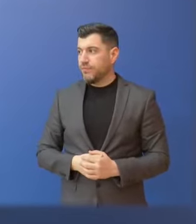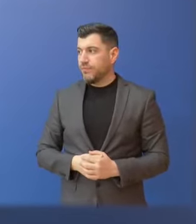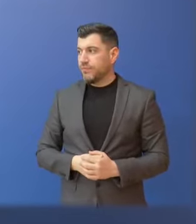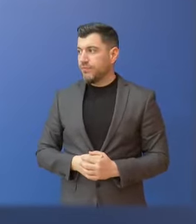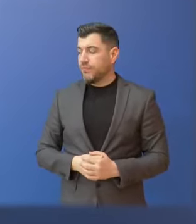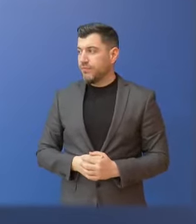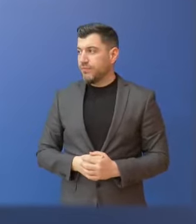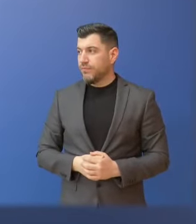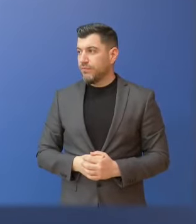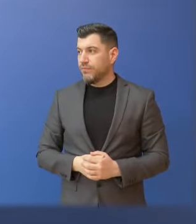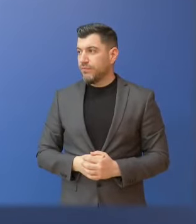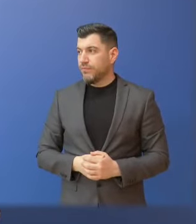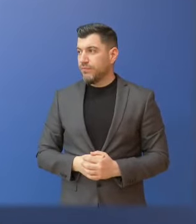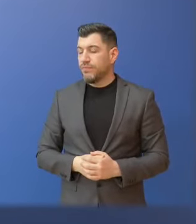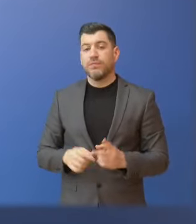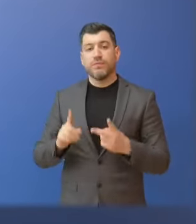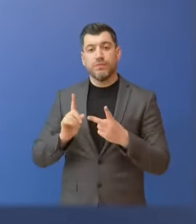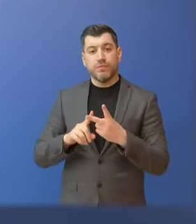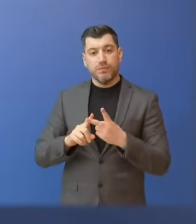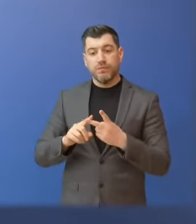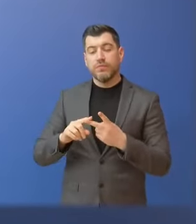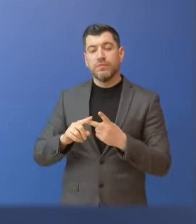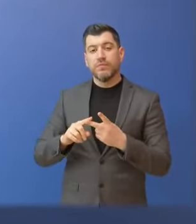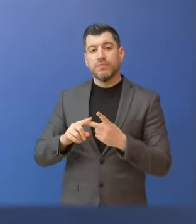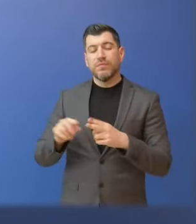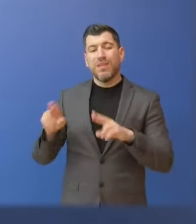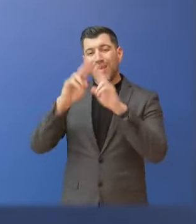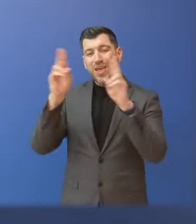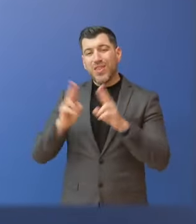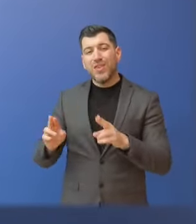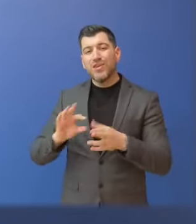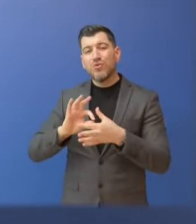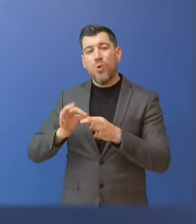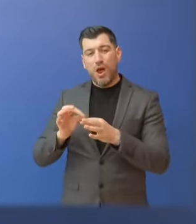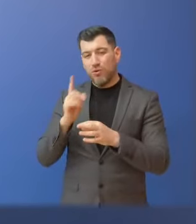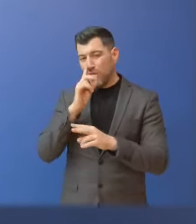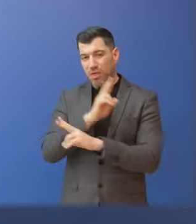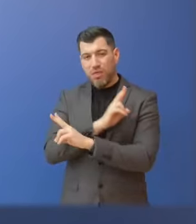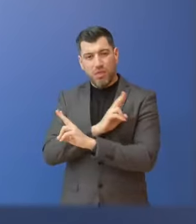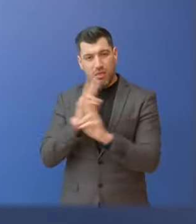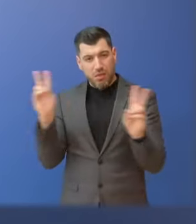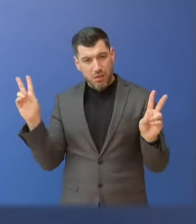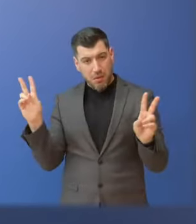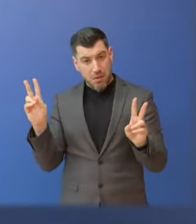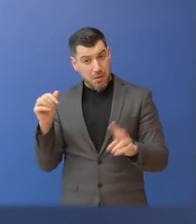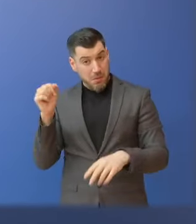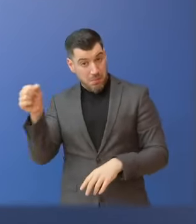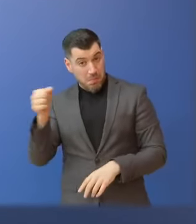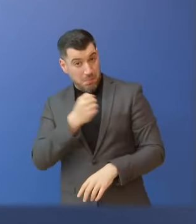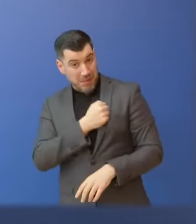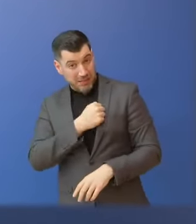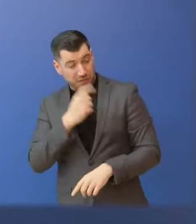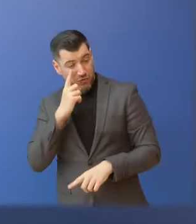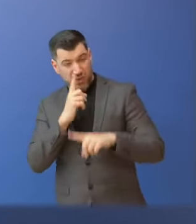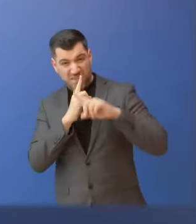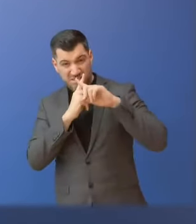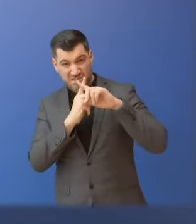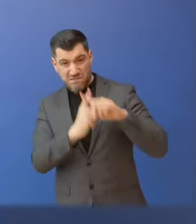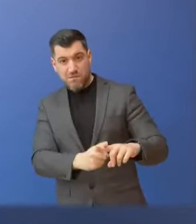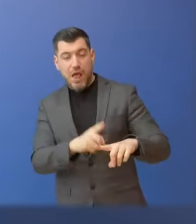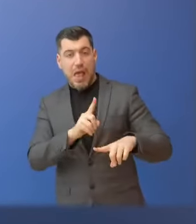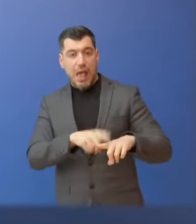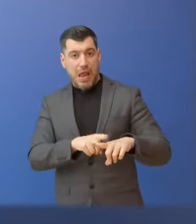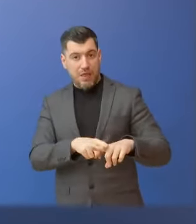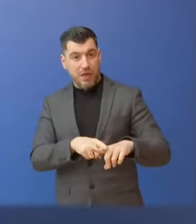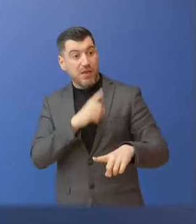η η οργάνωση διεθνής διαφάνεια θεωρείτε ότι στοχοποιεί τη χώρα και τον πρωθυπουργό δεν είπα